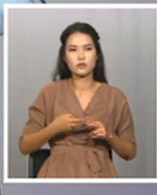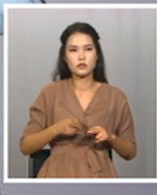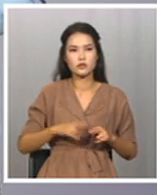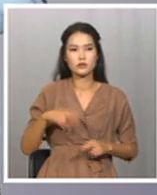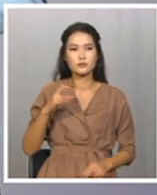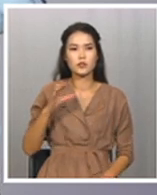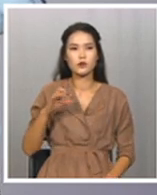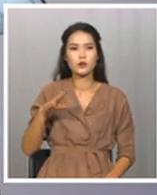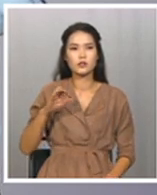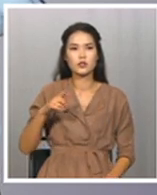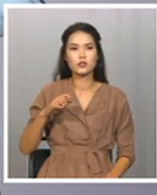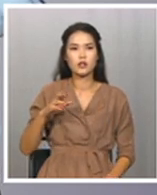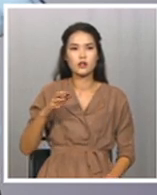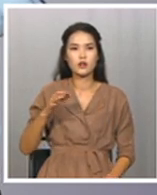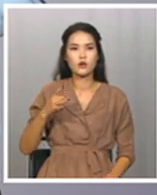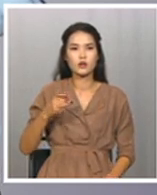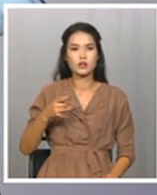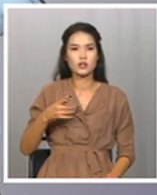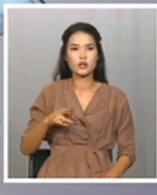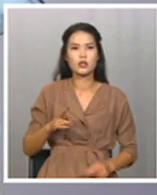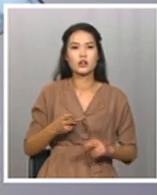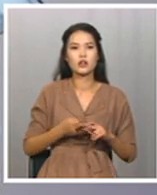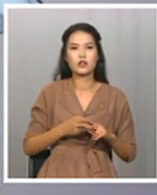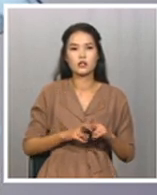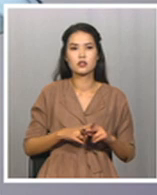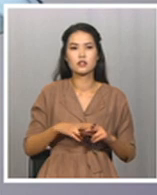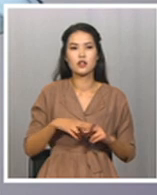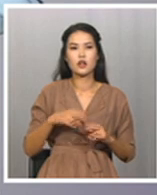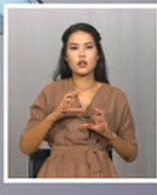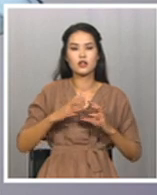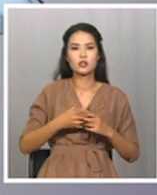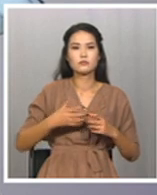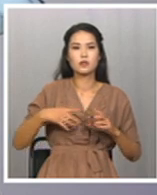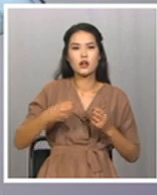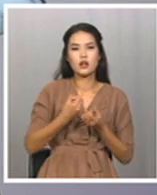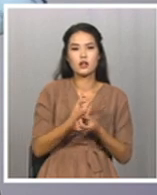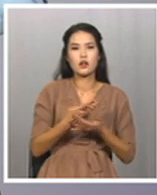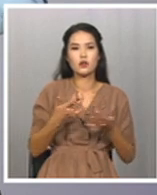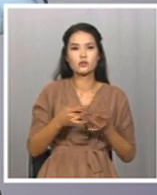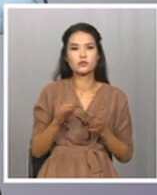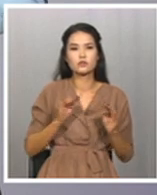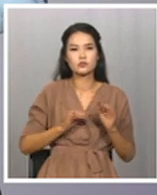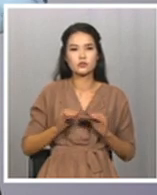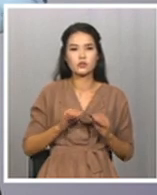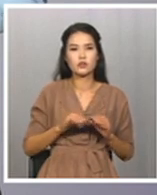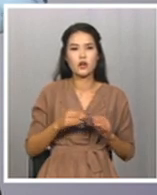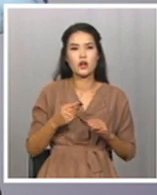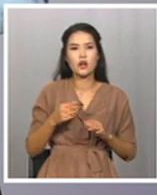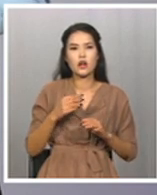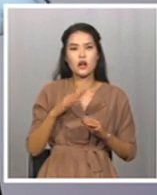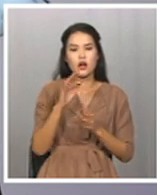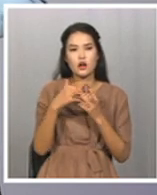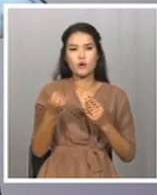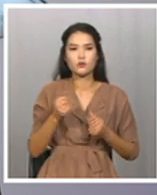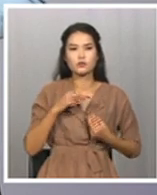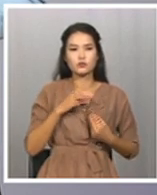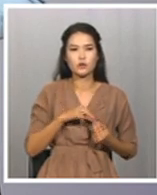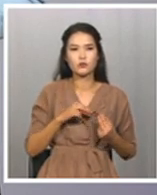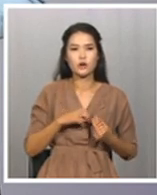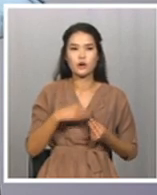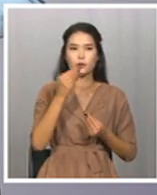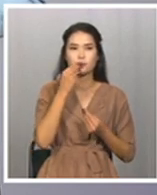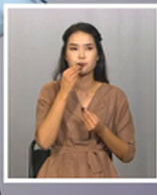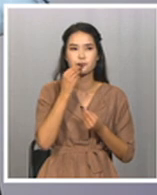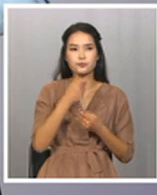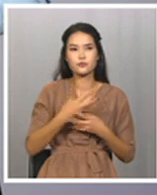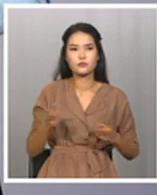саласы. Биотехнология саласы еліміздің әртүрлі салаларында, ауыл шаруашылығында, тағам